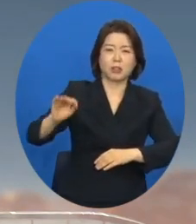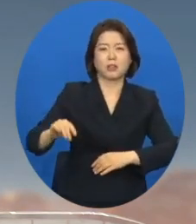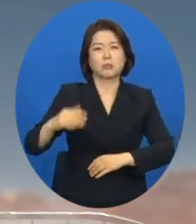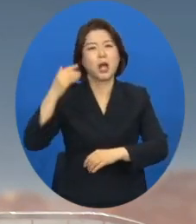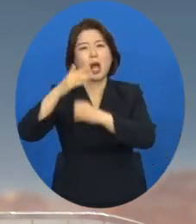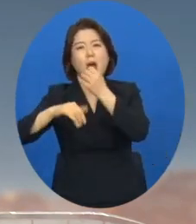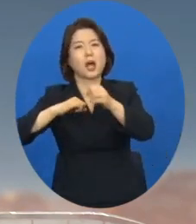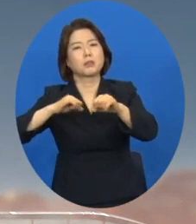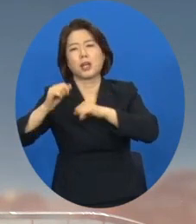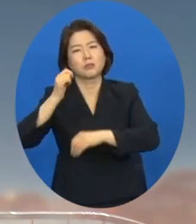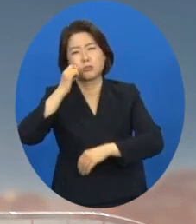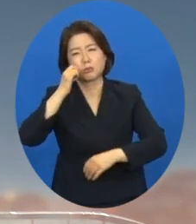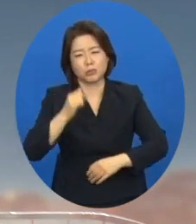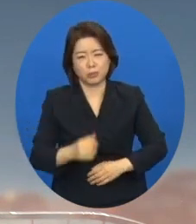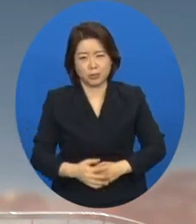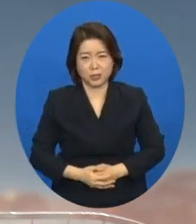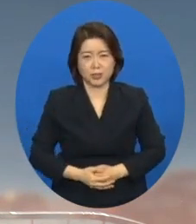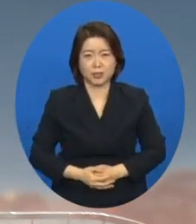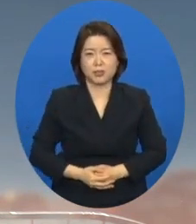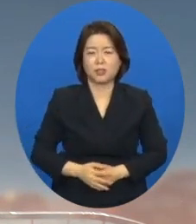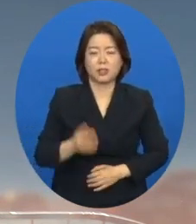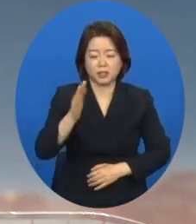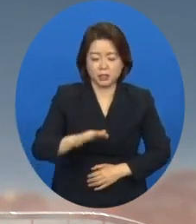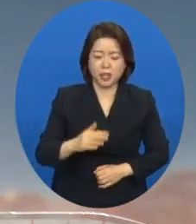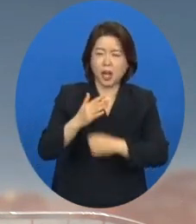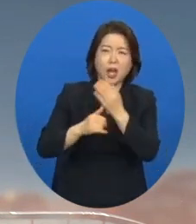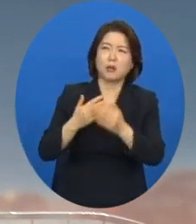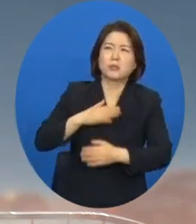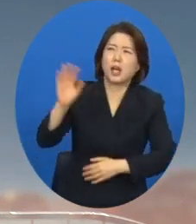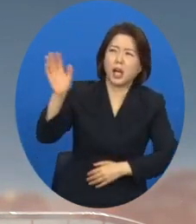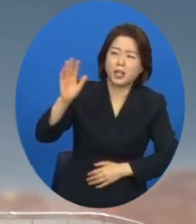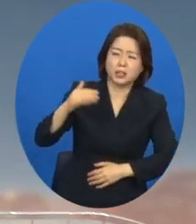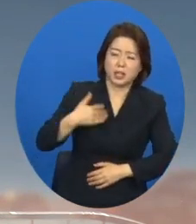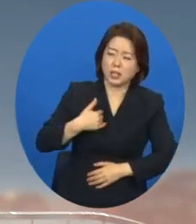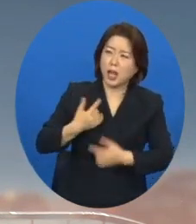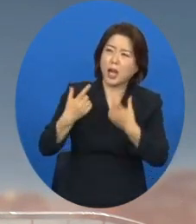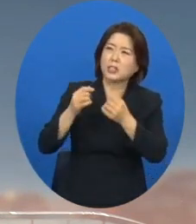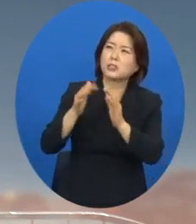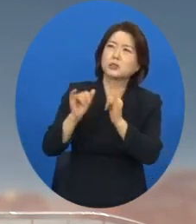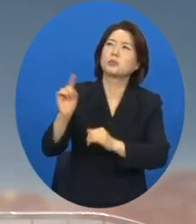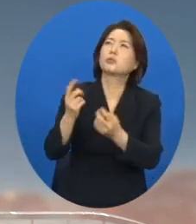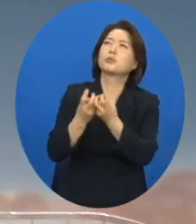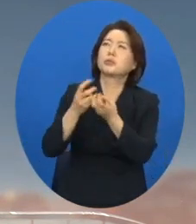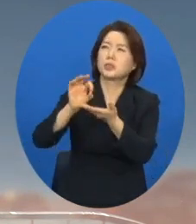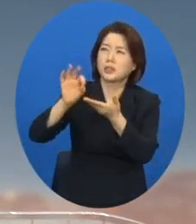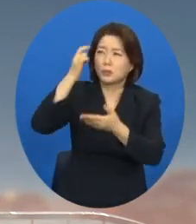거죠. 근데 하나님 저는 안 됩니다. 어떻게 저와 같은 자를 쓰시려고 하십니까?